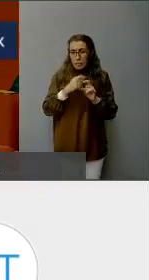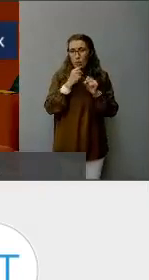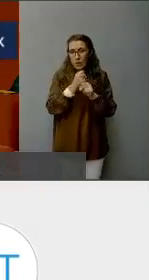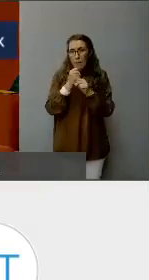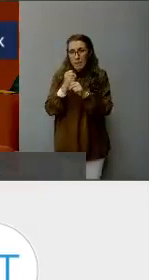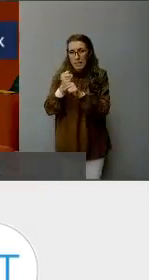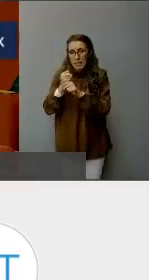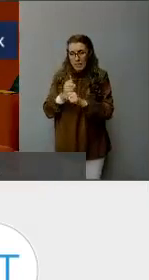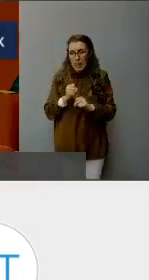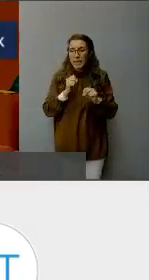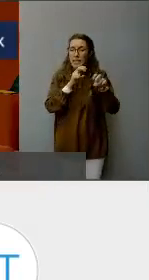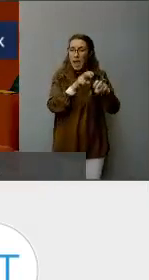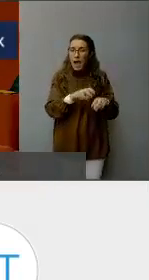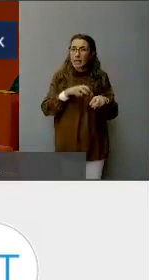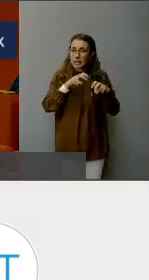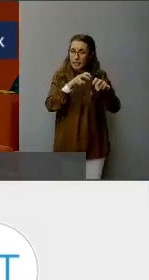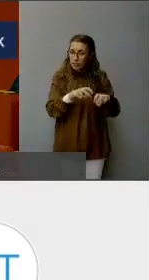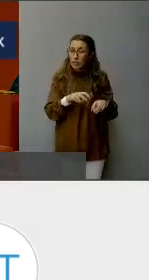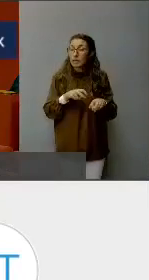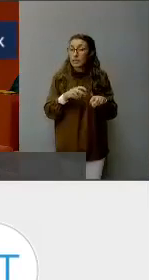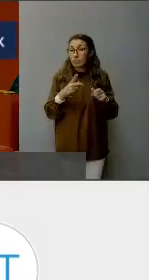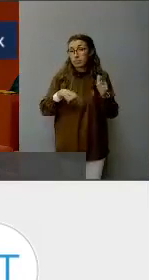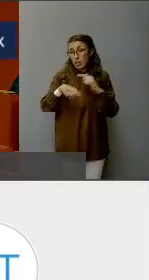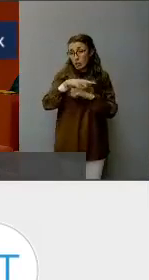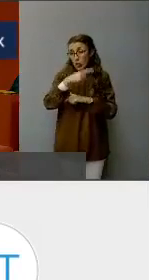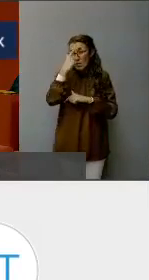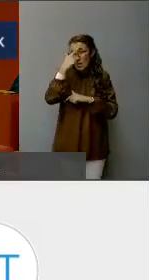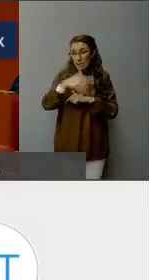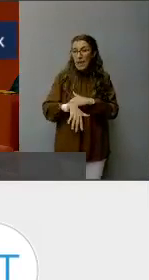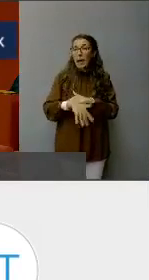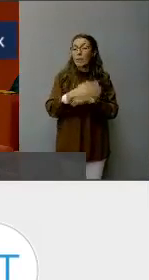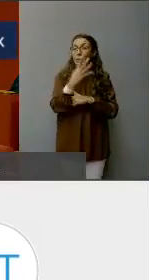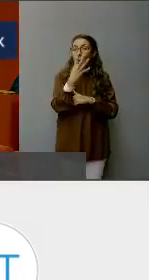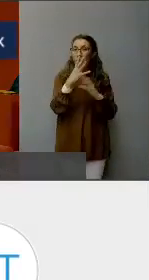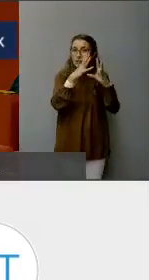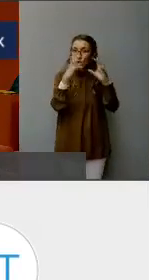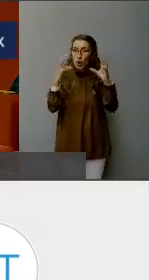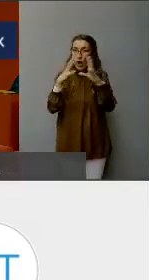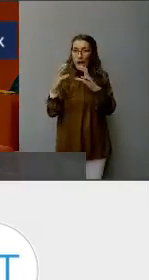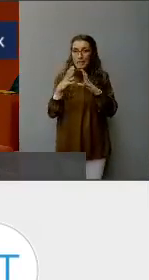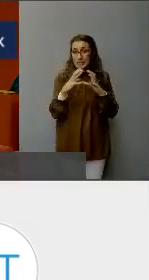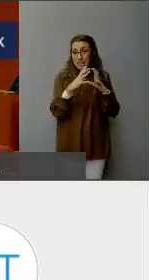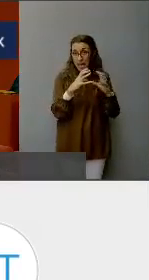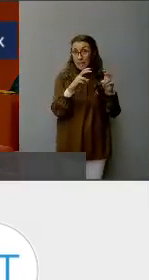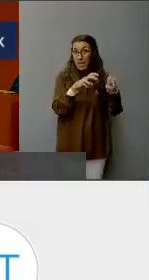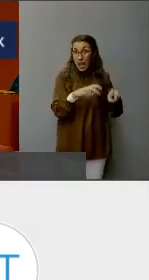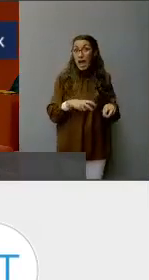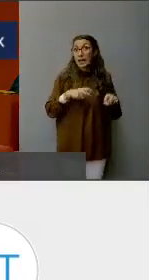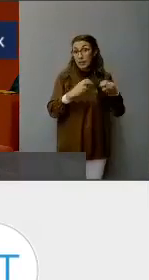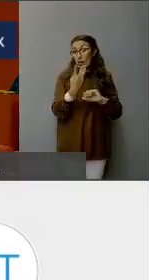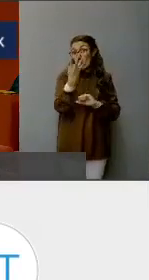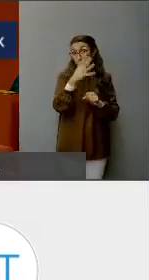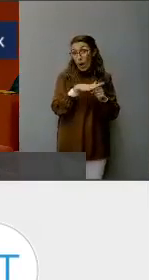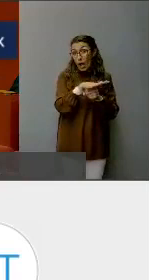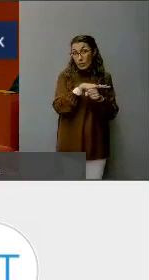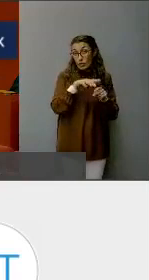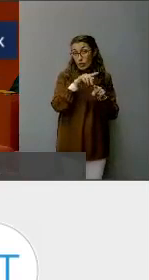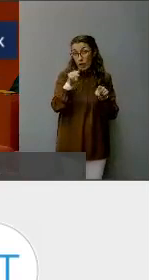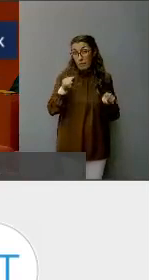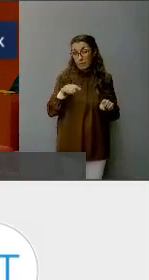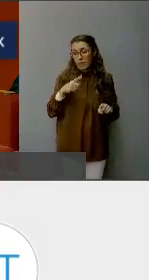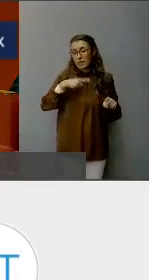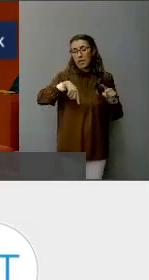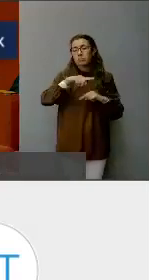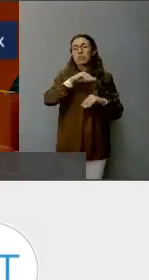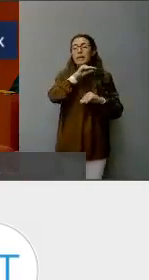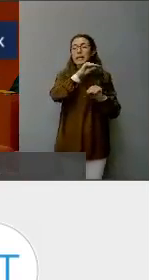agricoltori sappiamo che sono presenti quattro aziende agricole quattro famiglie chiediamo nell'impegnativa ad